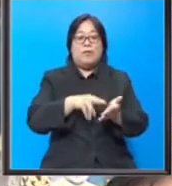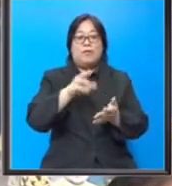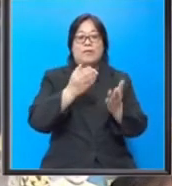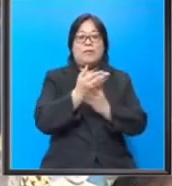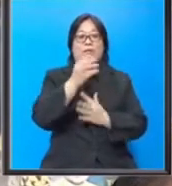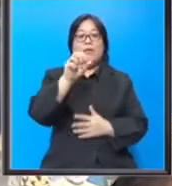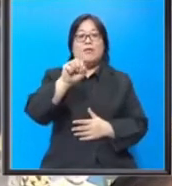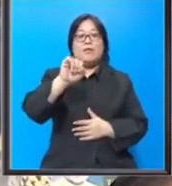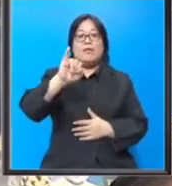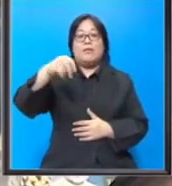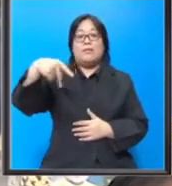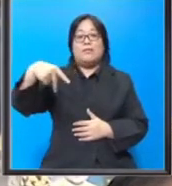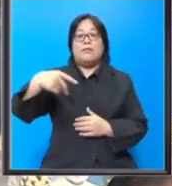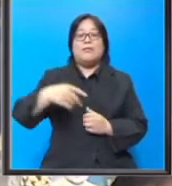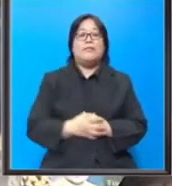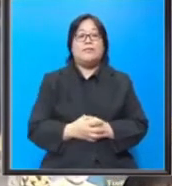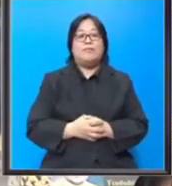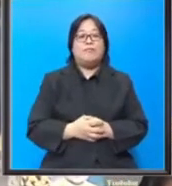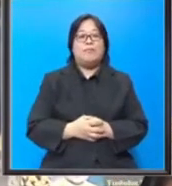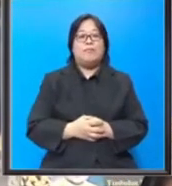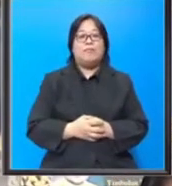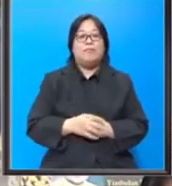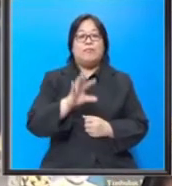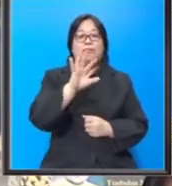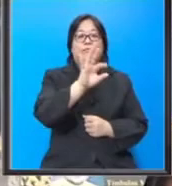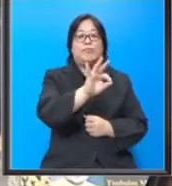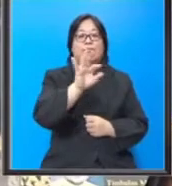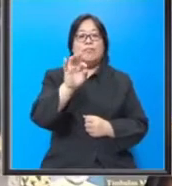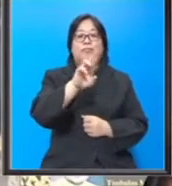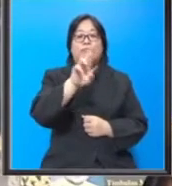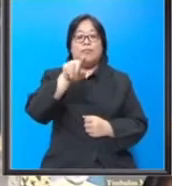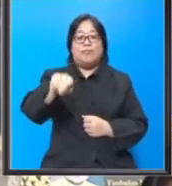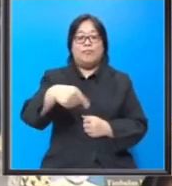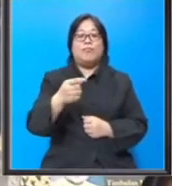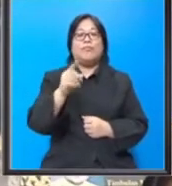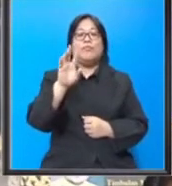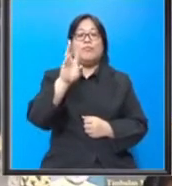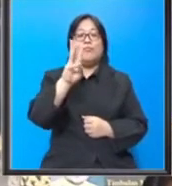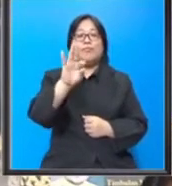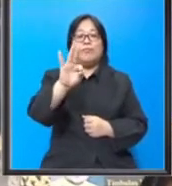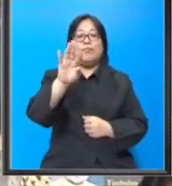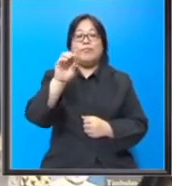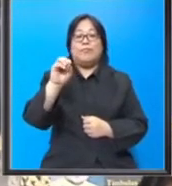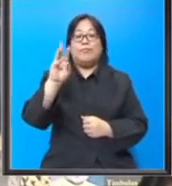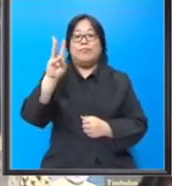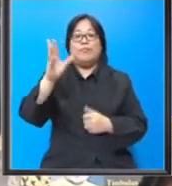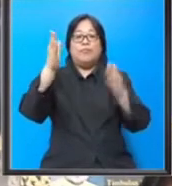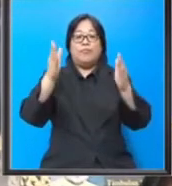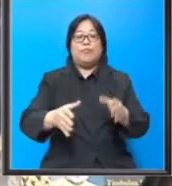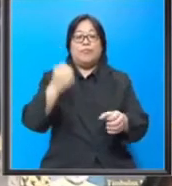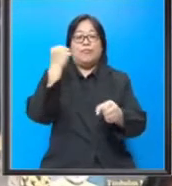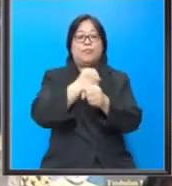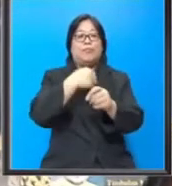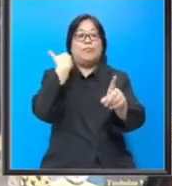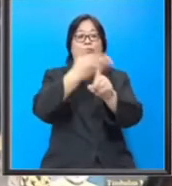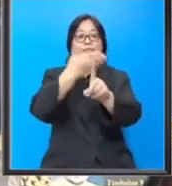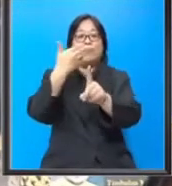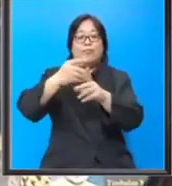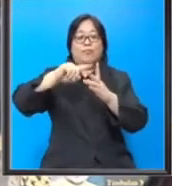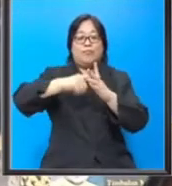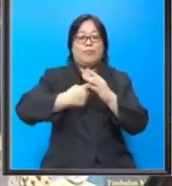sip seramai 99699 telah hentikan